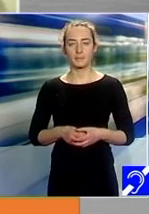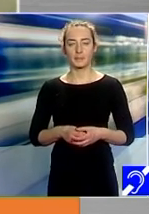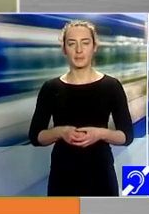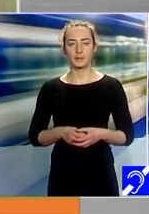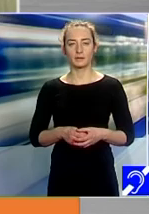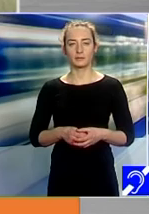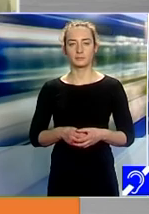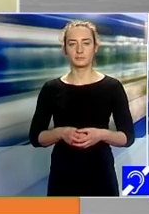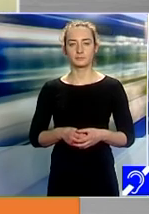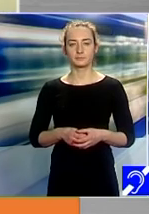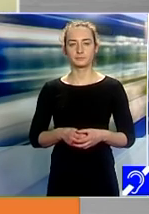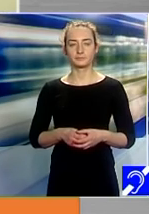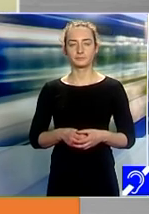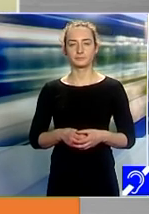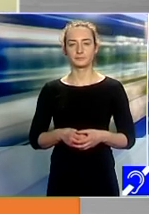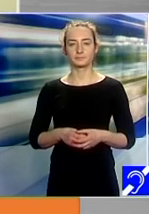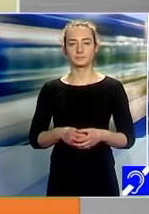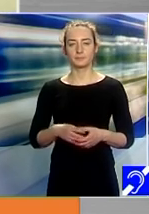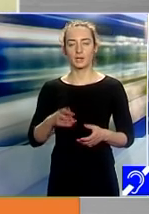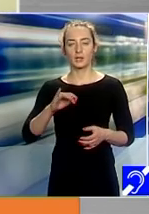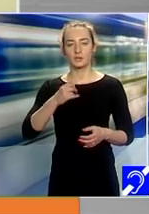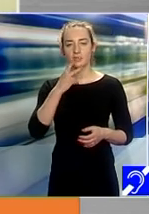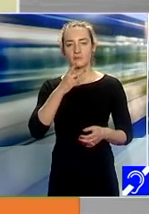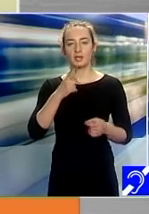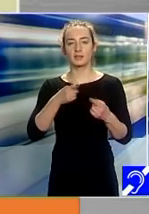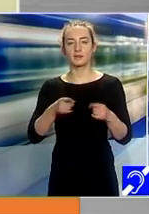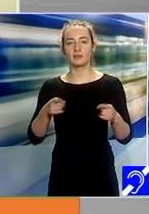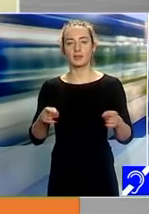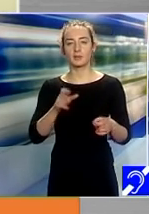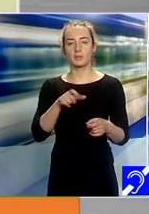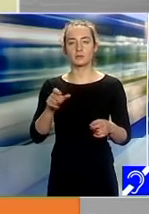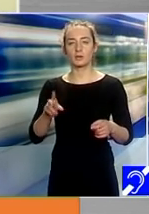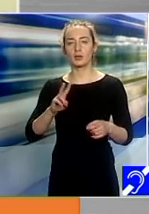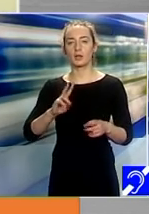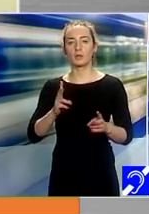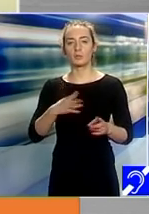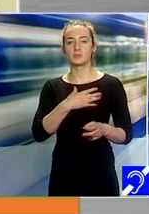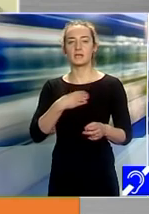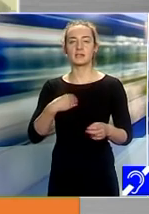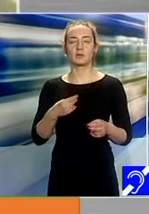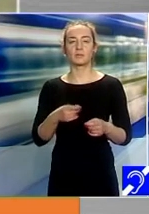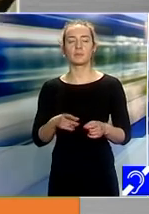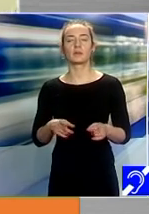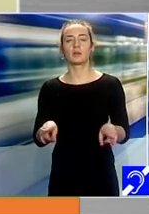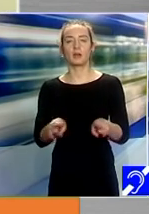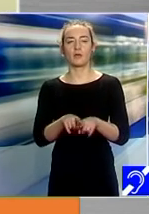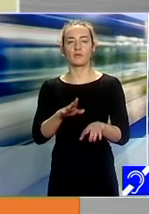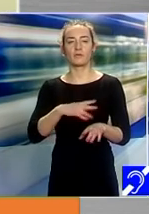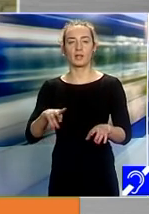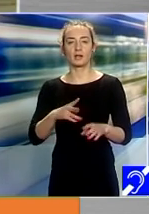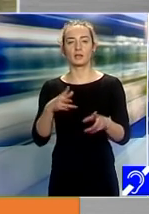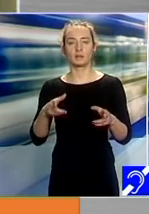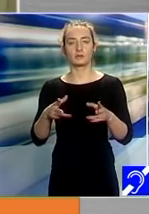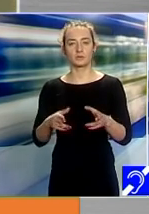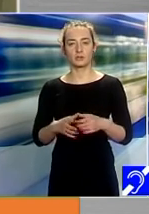impresii și sentimentelor cu alte persoane care au trecut prin aceea situație. Din păcate, Institutul Oncologic, așa cum am mai discutat,